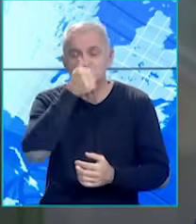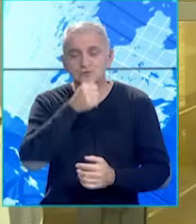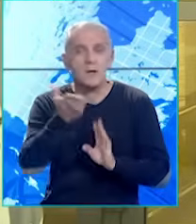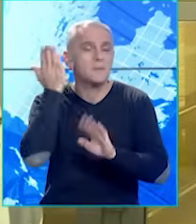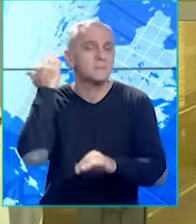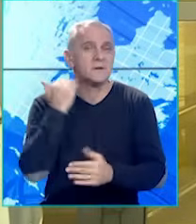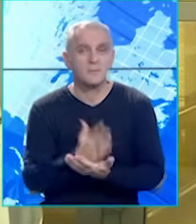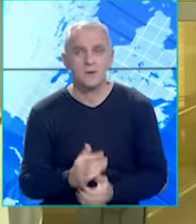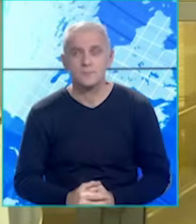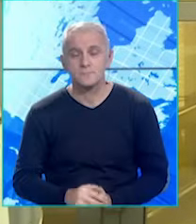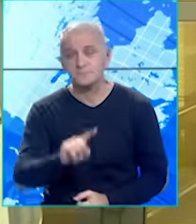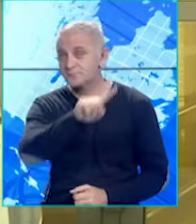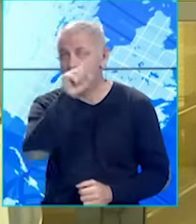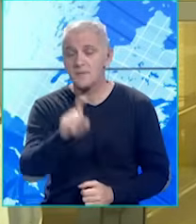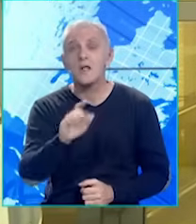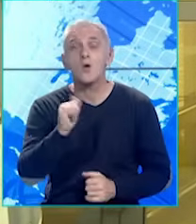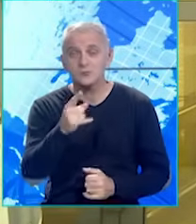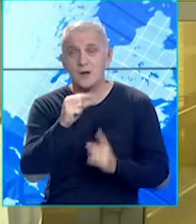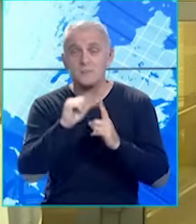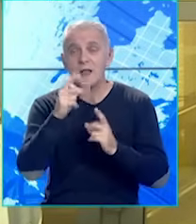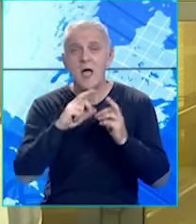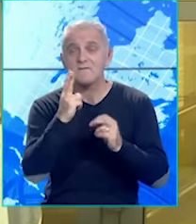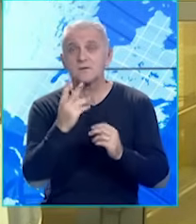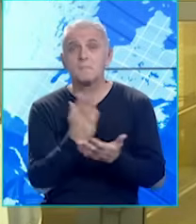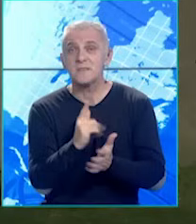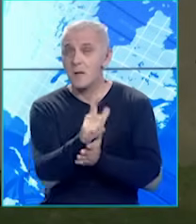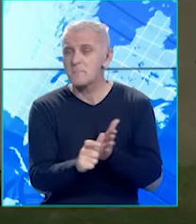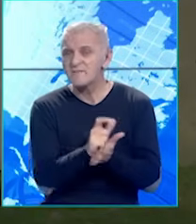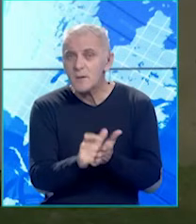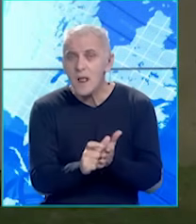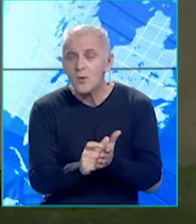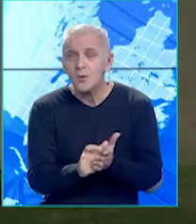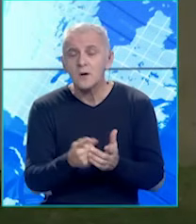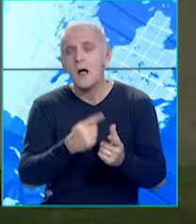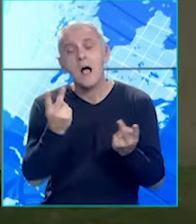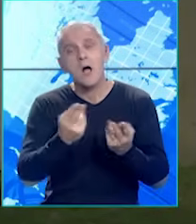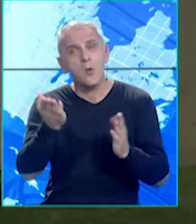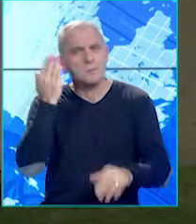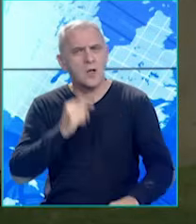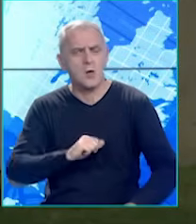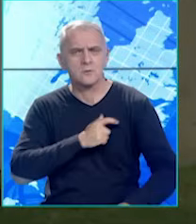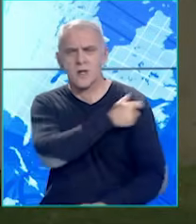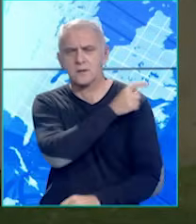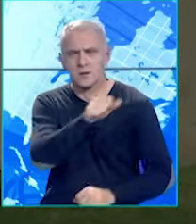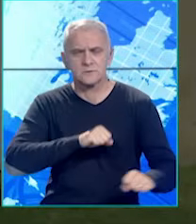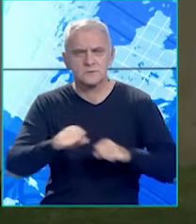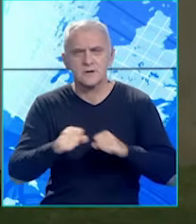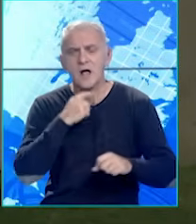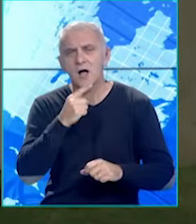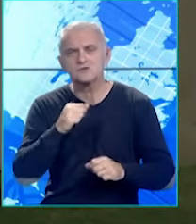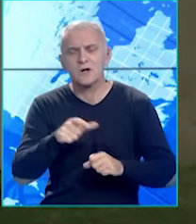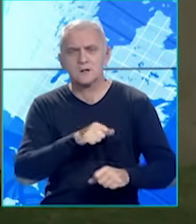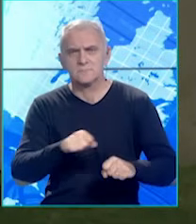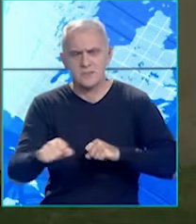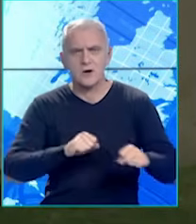bio. Pitanje je hoće li Pilav ostati samo privremeno na čelu CUS-a, jer se ranije kao mogući generalni direktor spominjao aktuelni